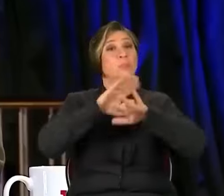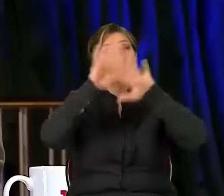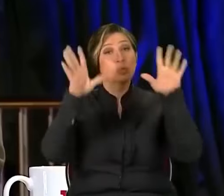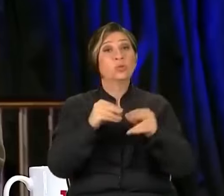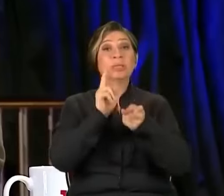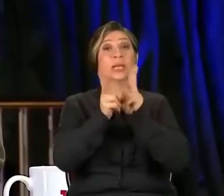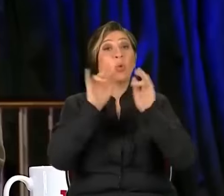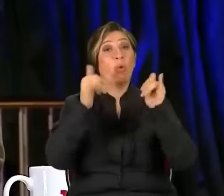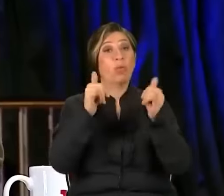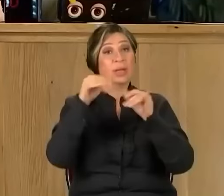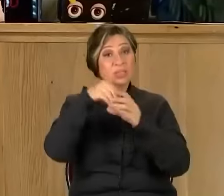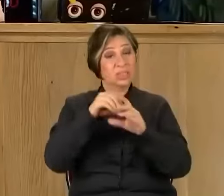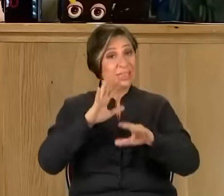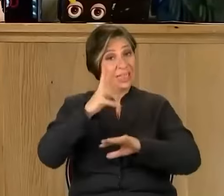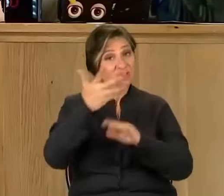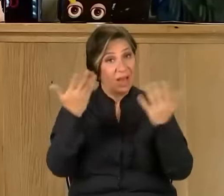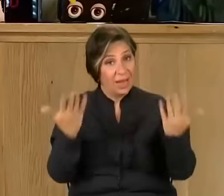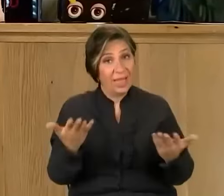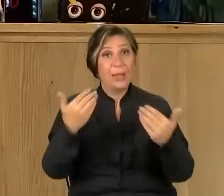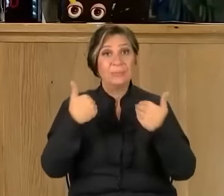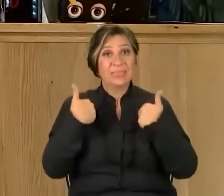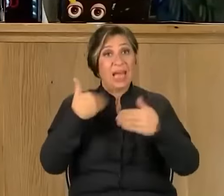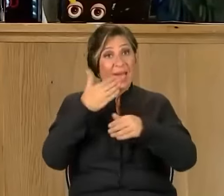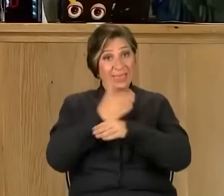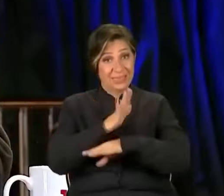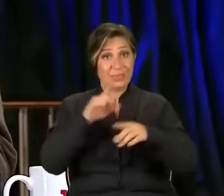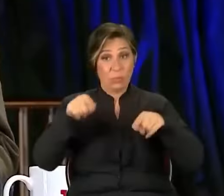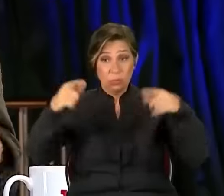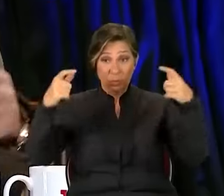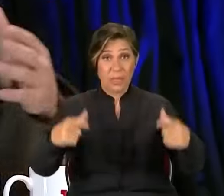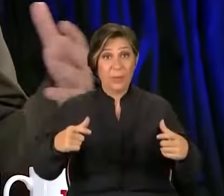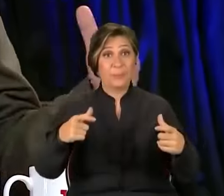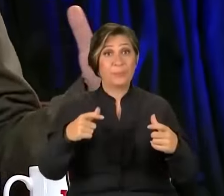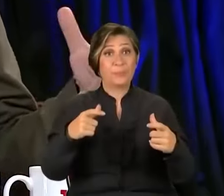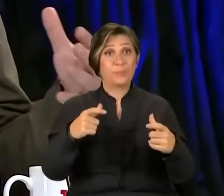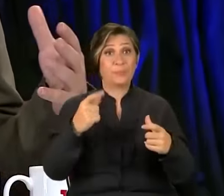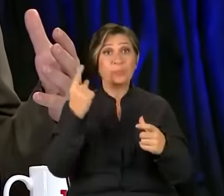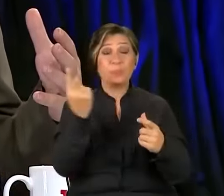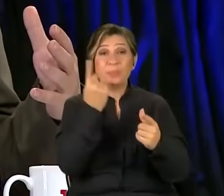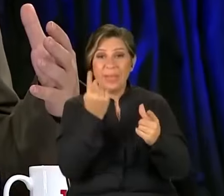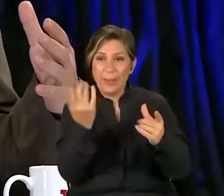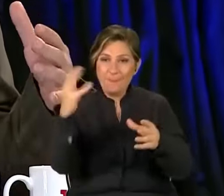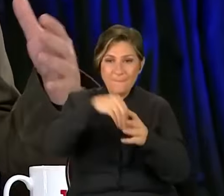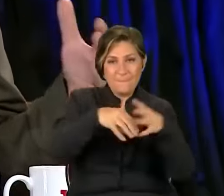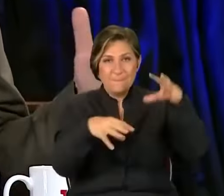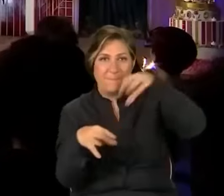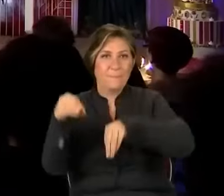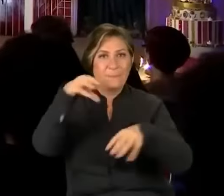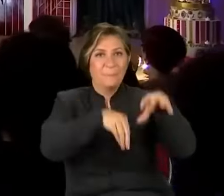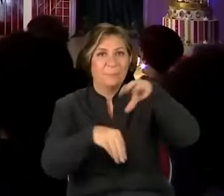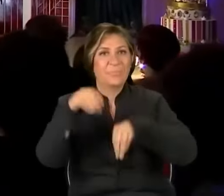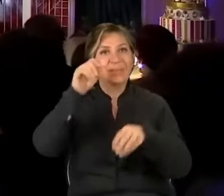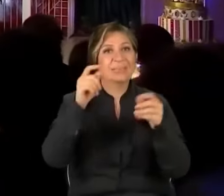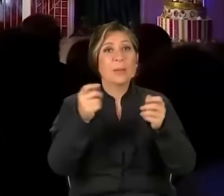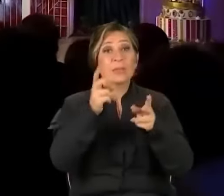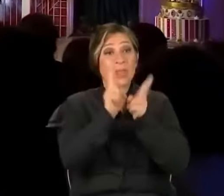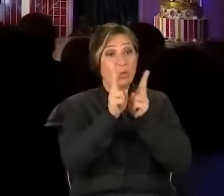oyunlar içinde geçerli olabilir. Çünkü biz de aslında bir şeyleri bir araya getirmeye çalışıyoruz. Yani evet,